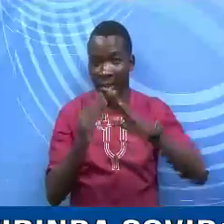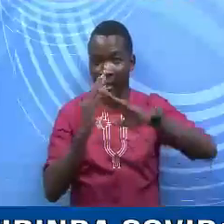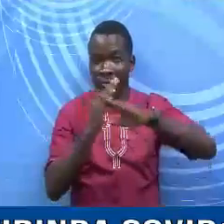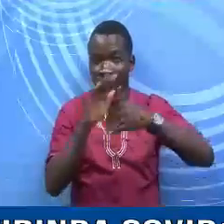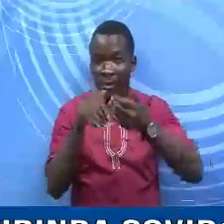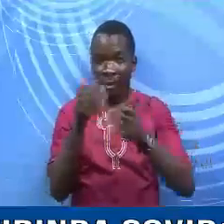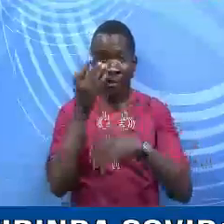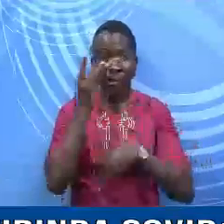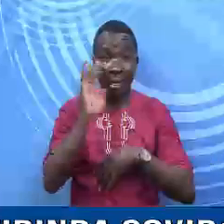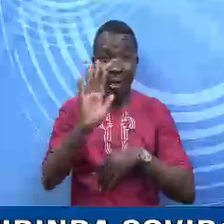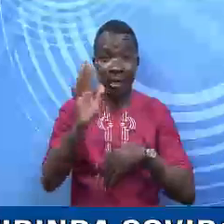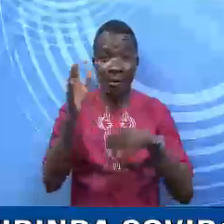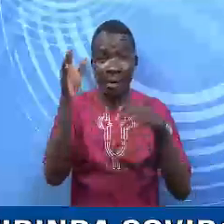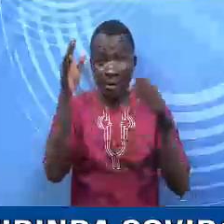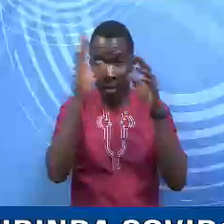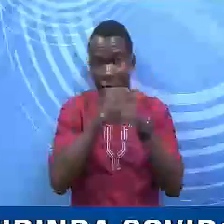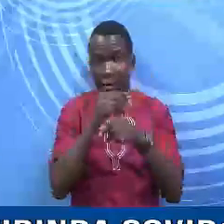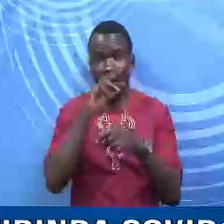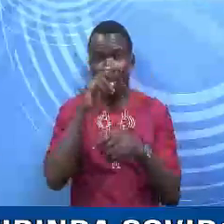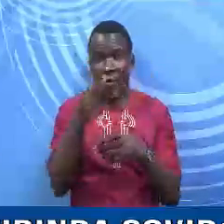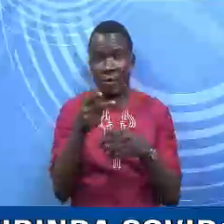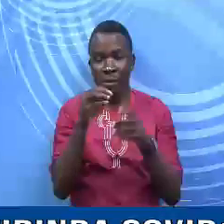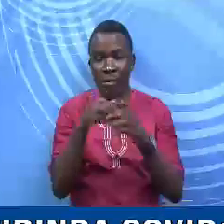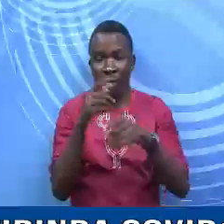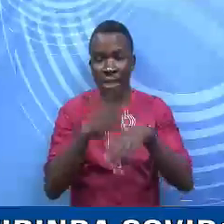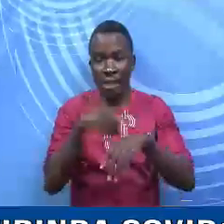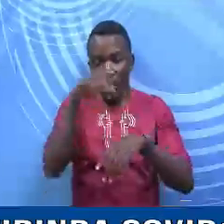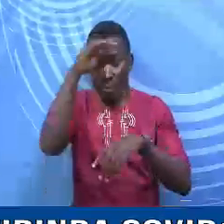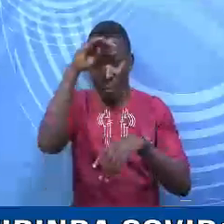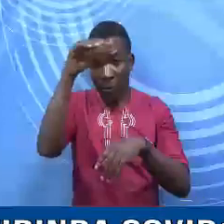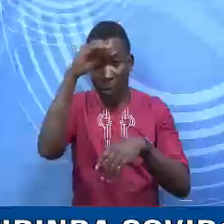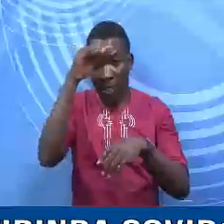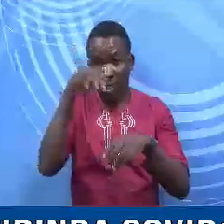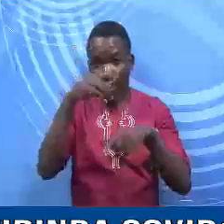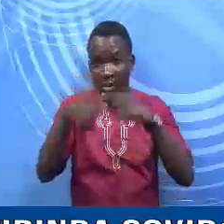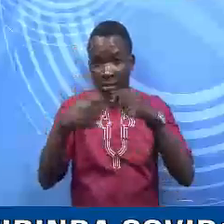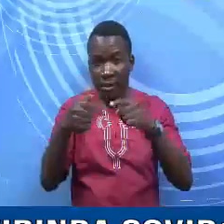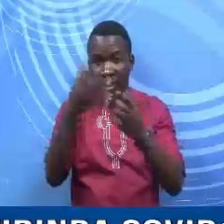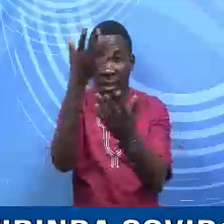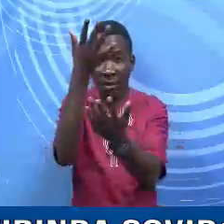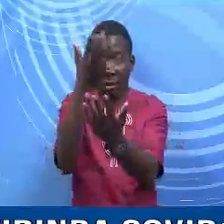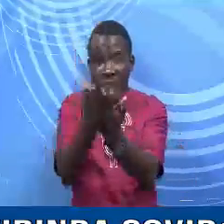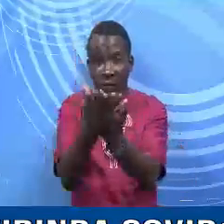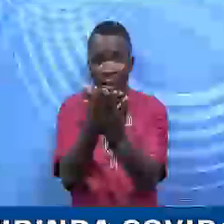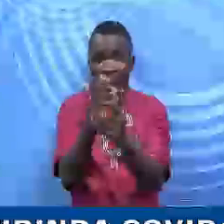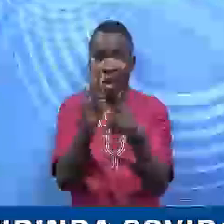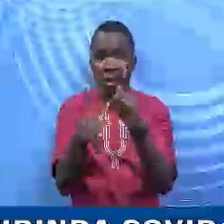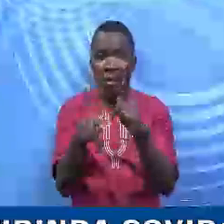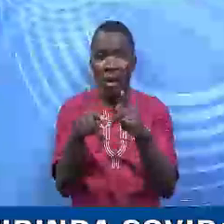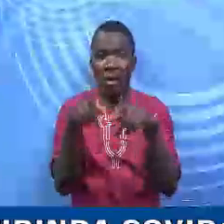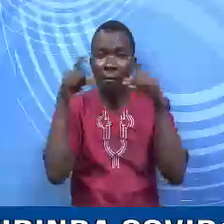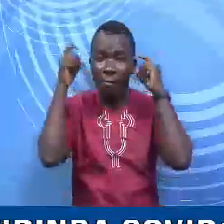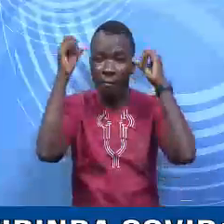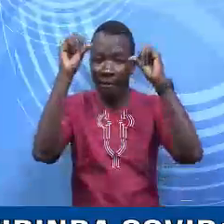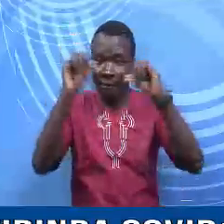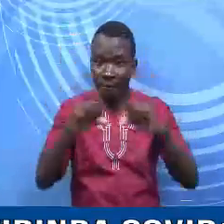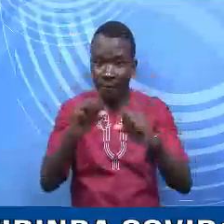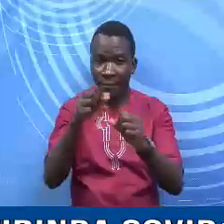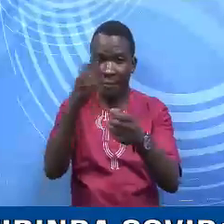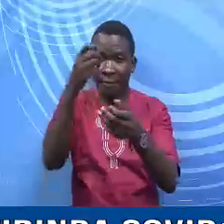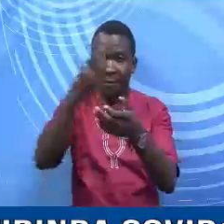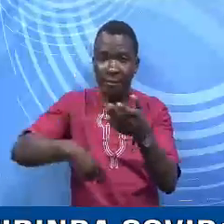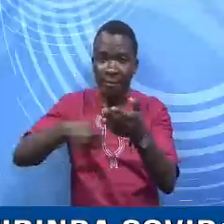bibareba bikakuyobera mu gihe polisi idahwema guta muri yombi abambaye agapfukamunwa nabi bagacibwa amande nk'uko